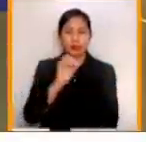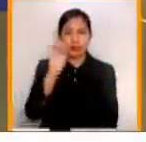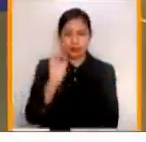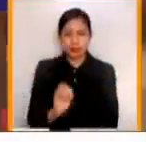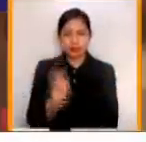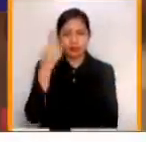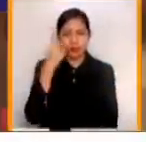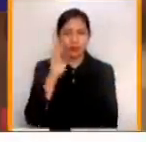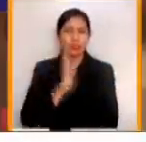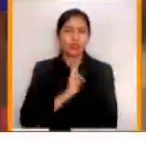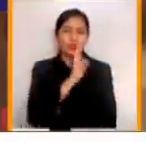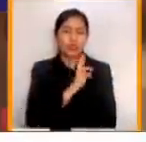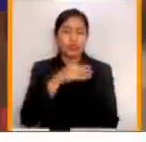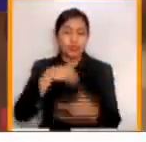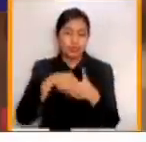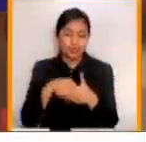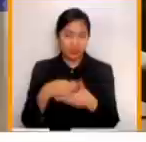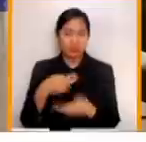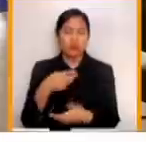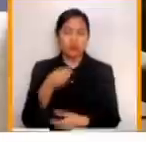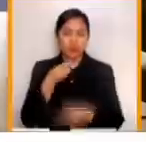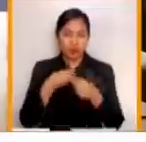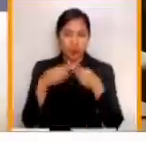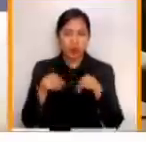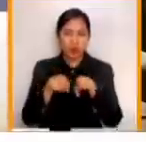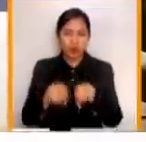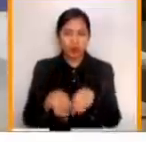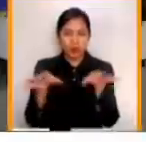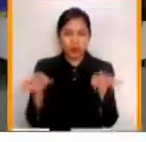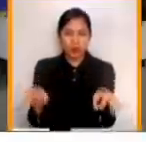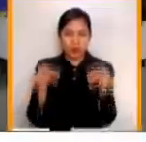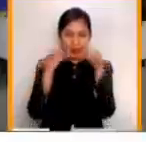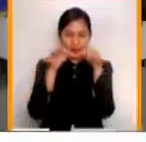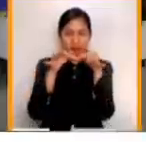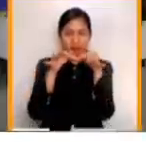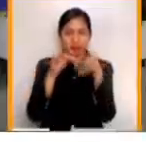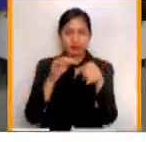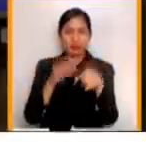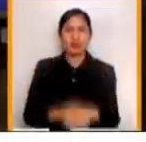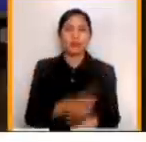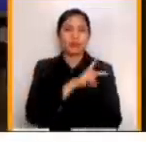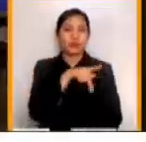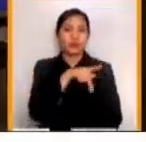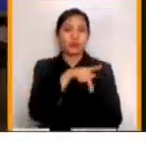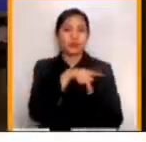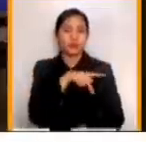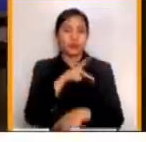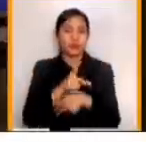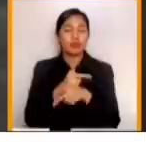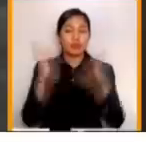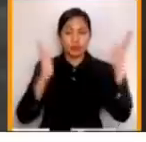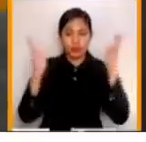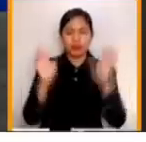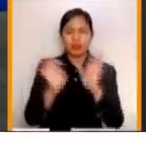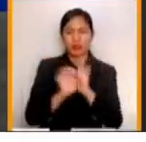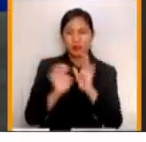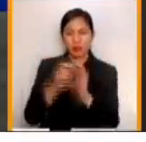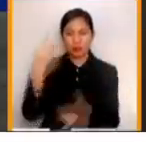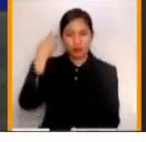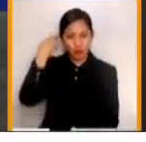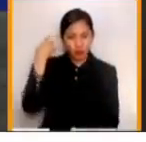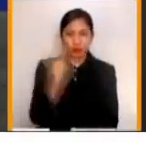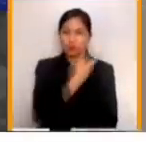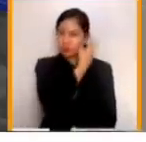sa dine-in at in-person religious services. Gayon din ang personal care services gaya ng beauty salon, barbershop at spa. Papayagan na